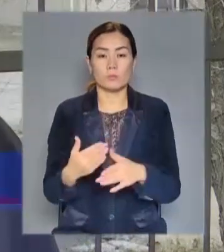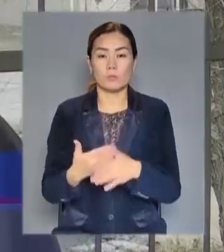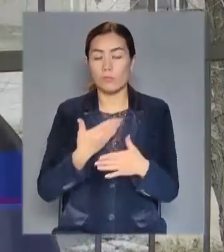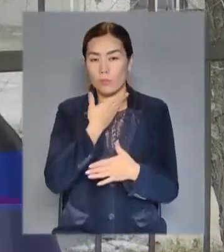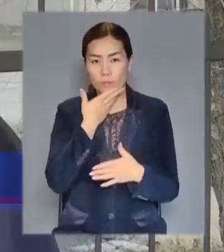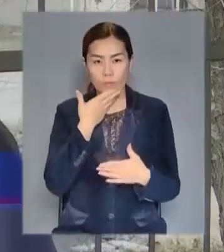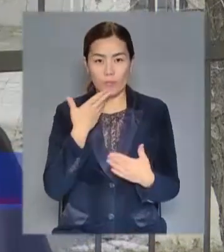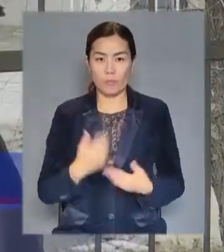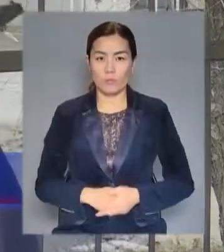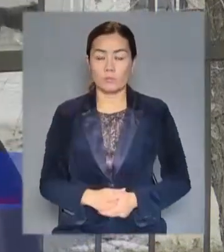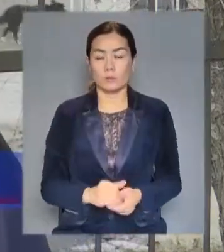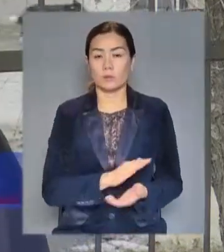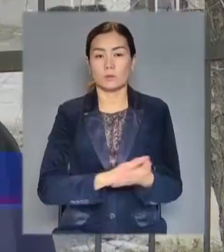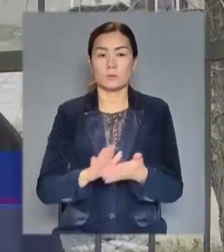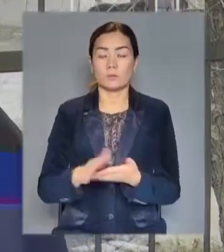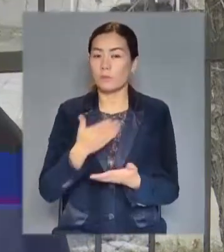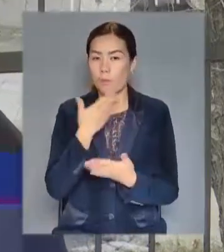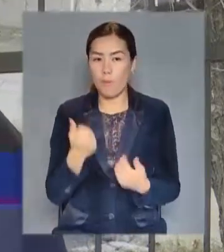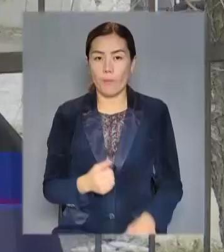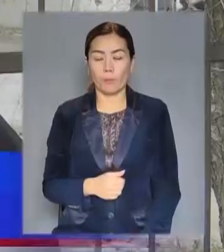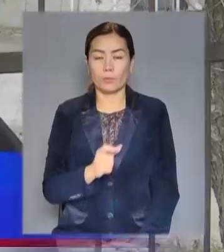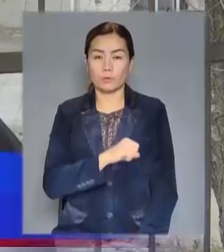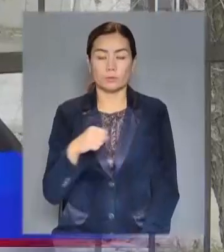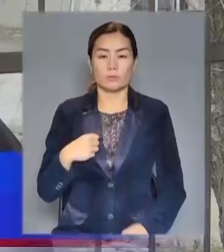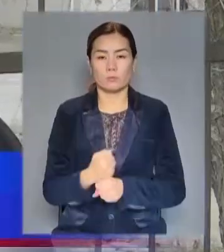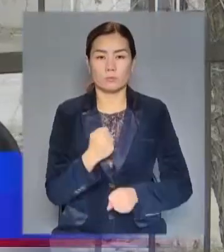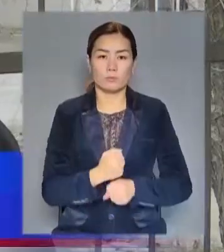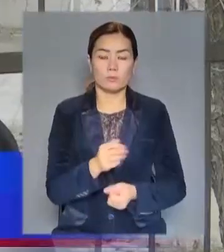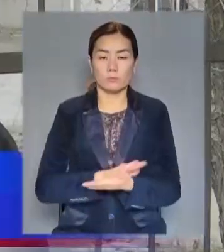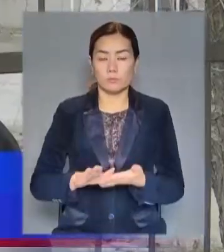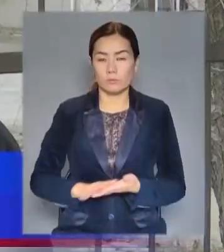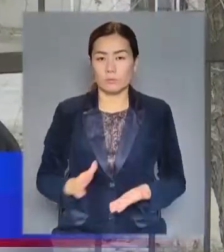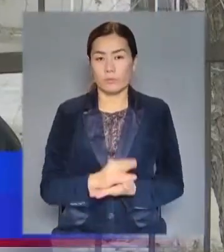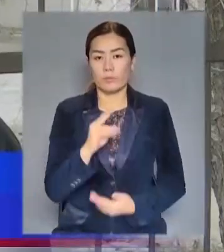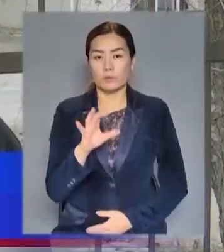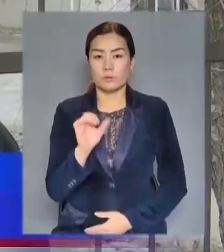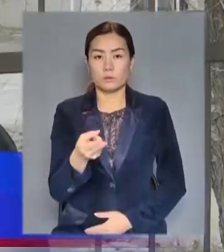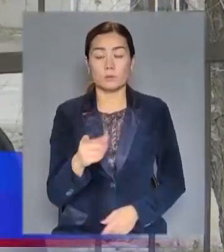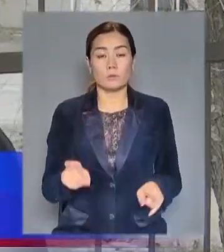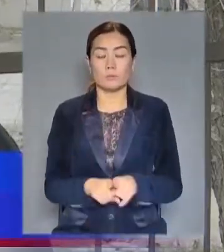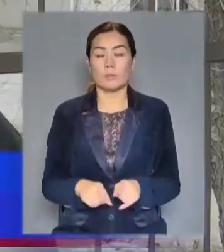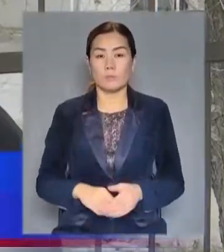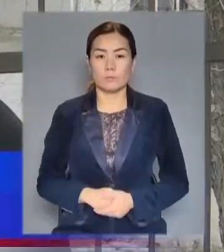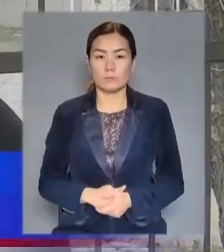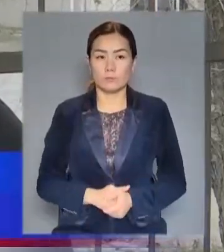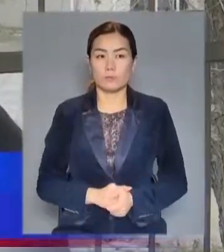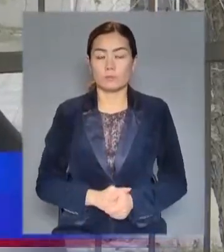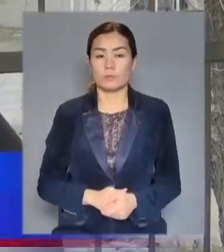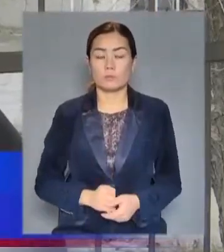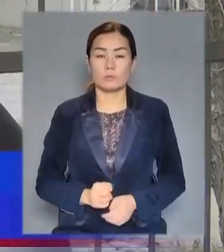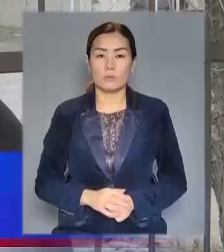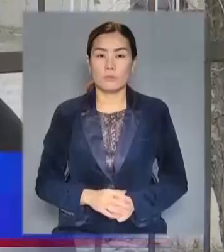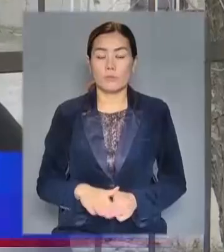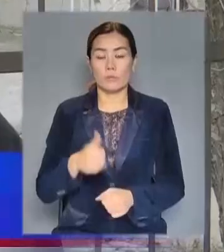бізге айқай. Мына жігітті действительно реально не успевает ничего. Мына КСК-ны бір деп нету керек, потому что үйді азайту керек, я